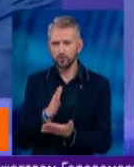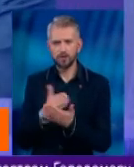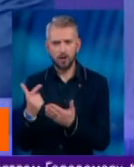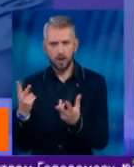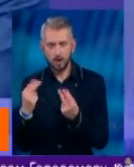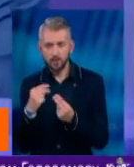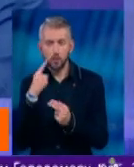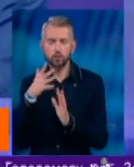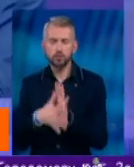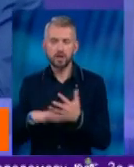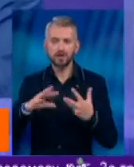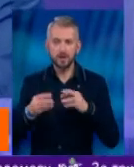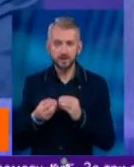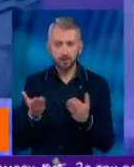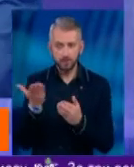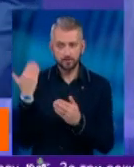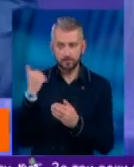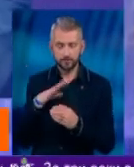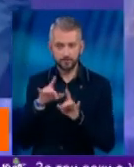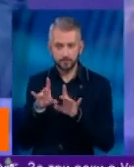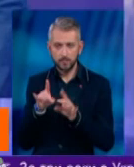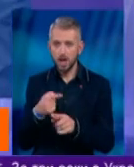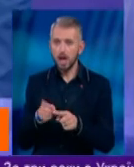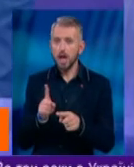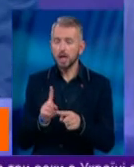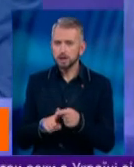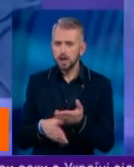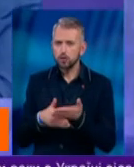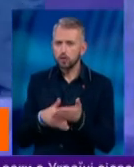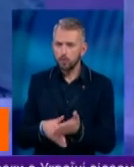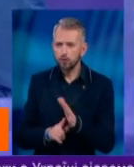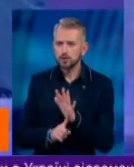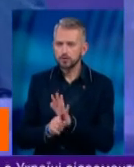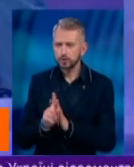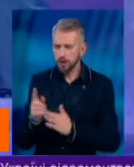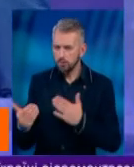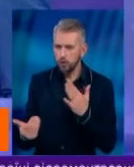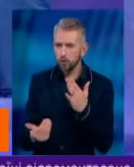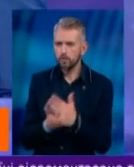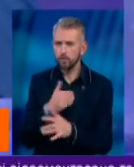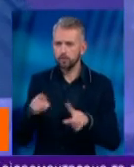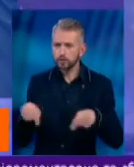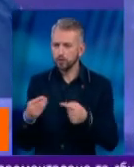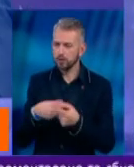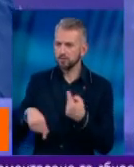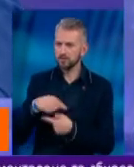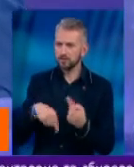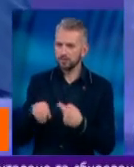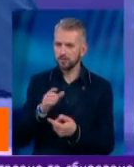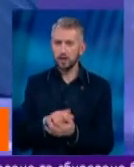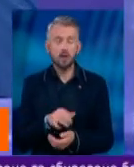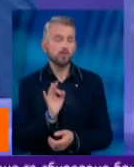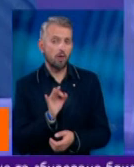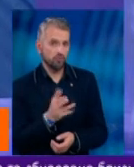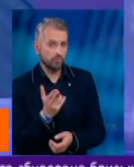звичайно, наслідки, про які ми говорили. Чи допоможе це запустити по-новому процес створення бізнесу? Конечно